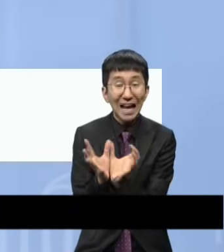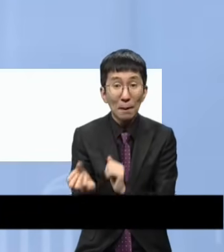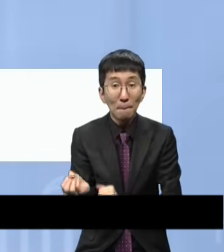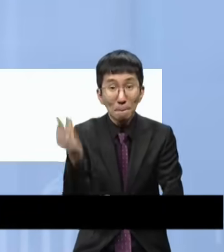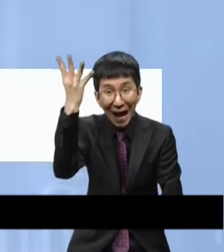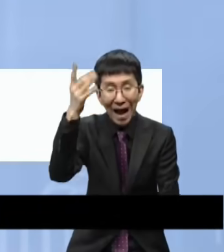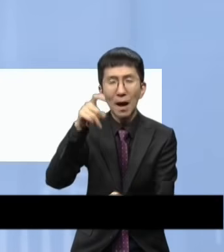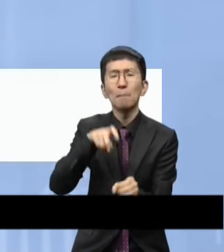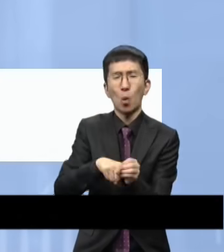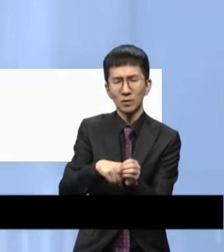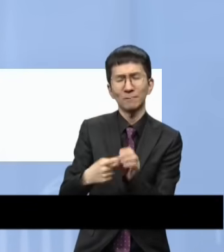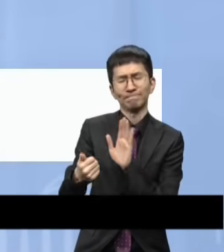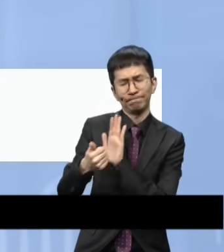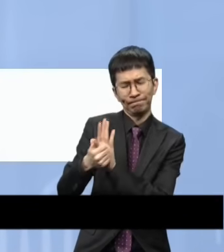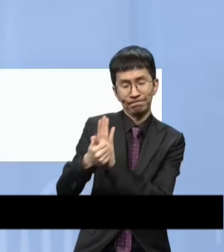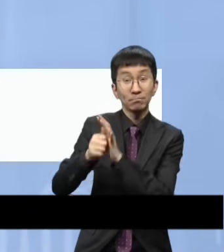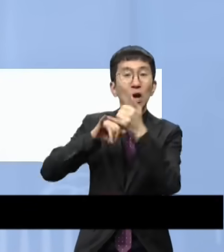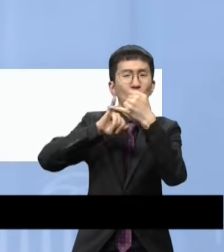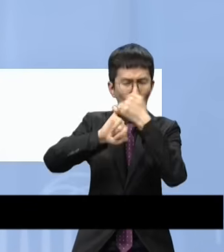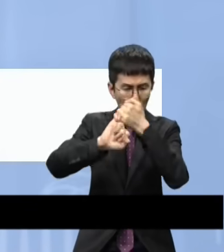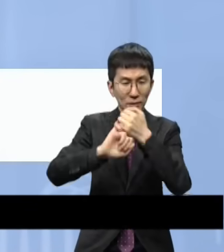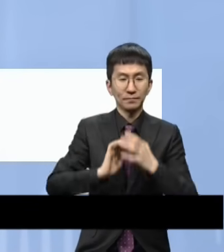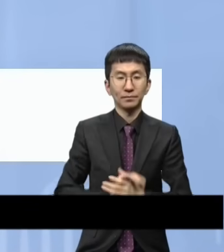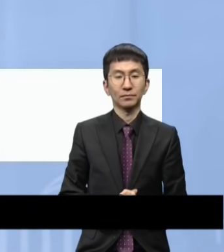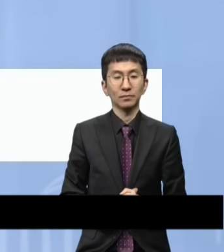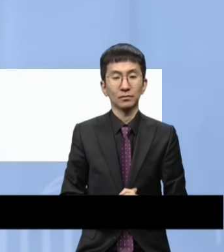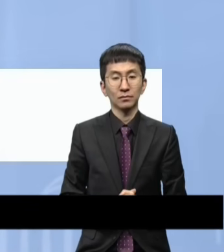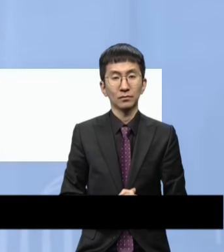위해서 힘껏 힘을 보태겠습니다.